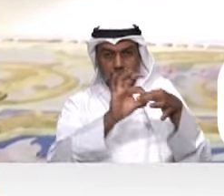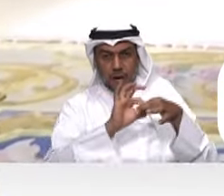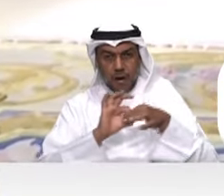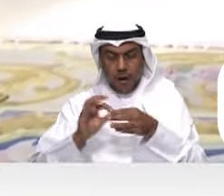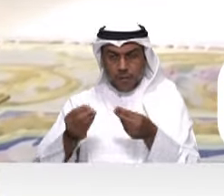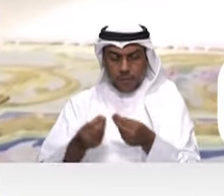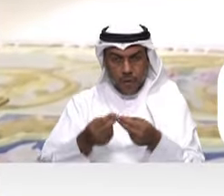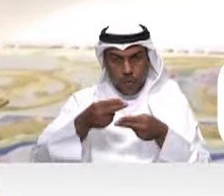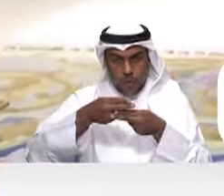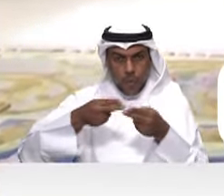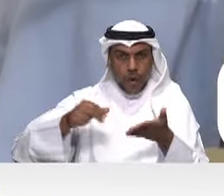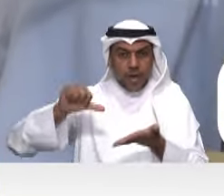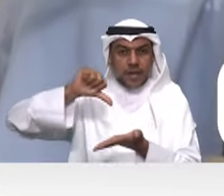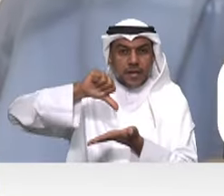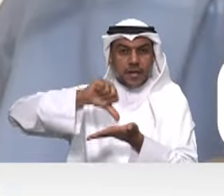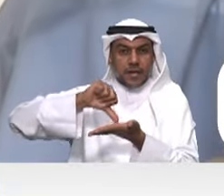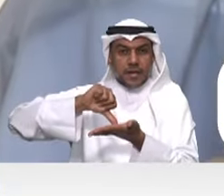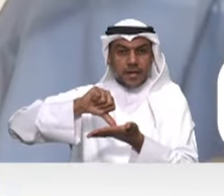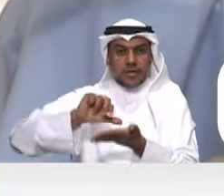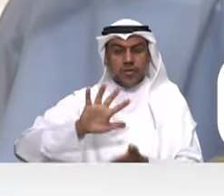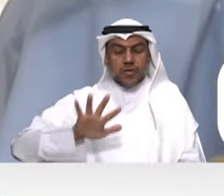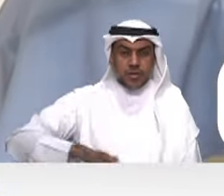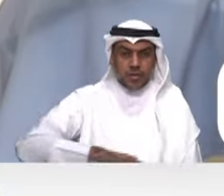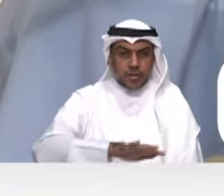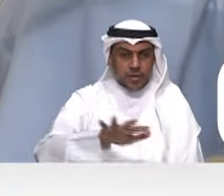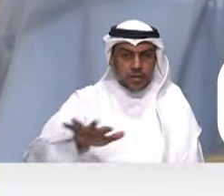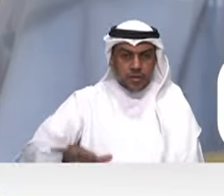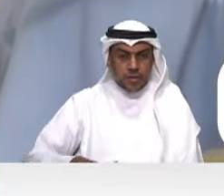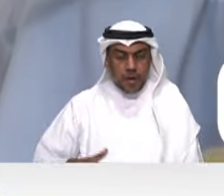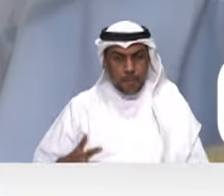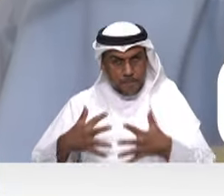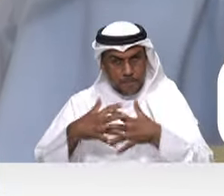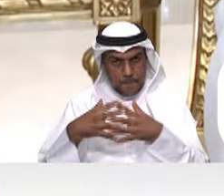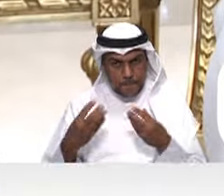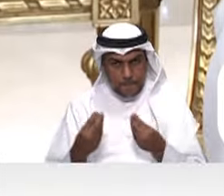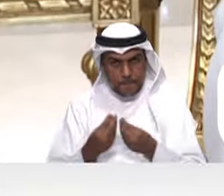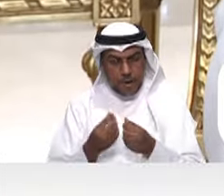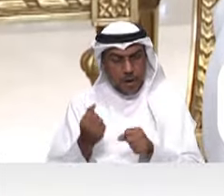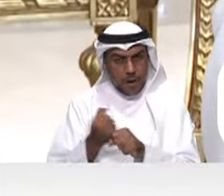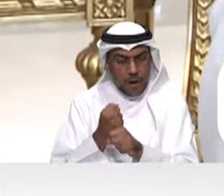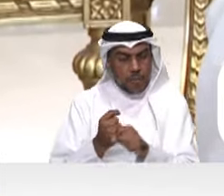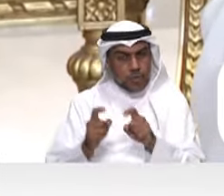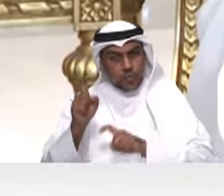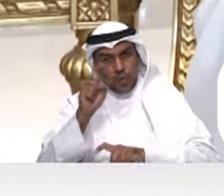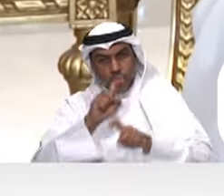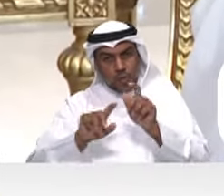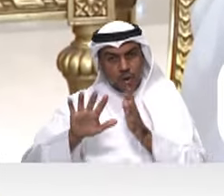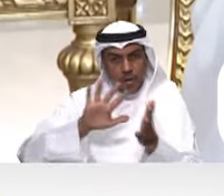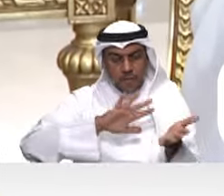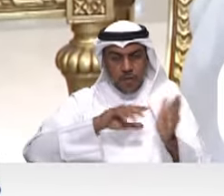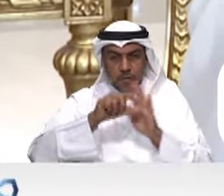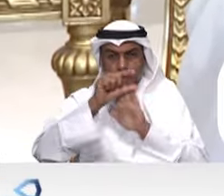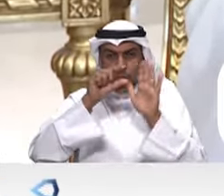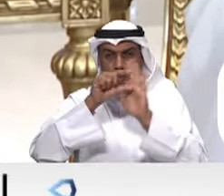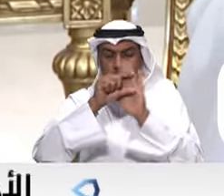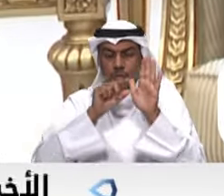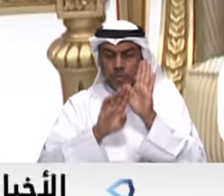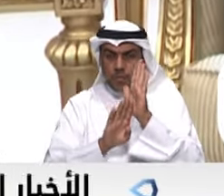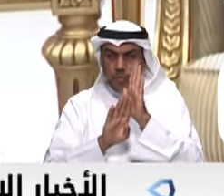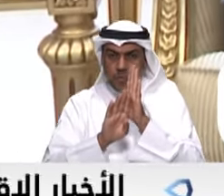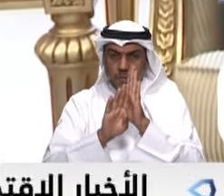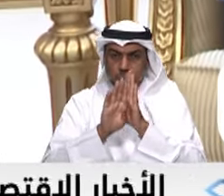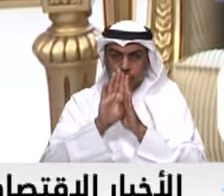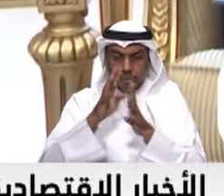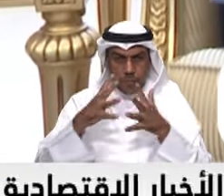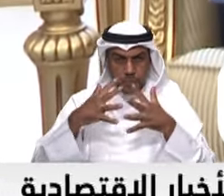بين البلدين والشعبين الصديقين وسبل تعزيزها وتنميتها في المجالات كافة، بالإضافة إلى